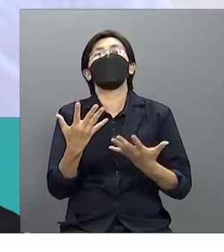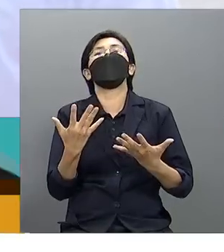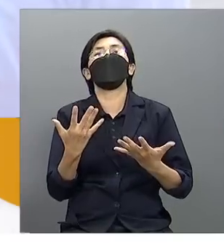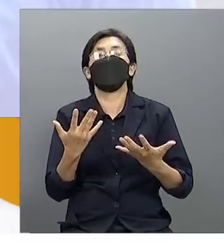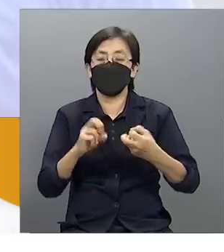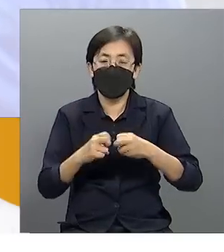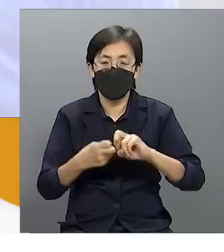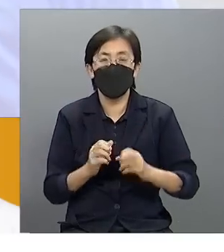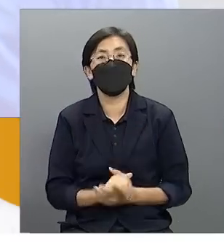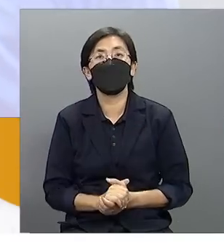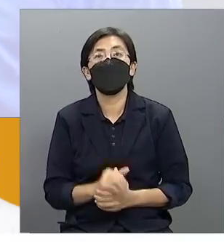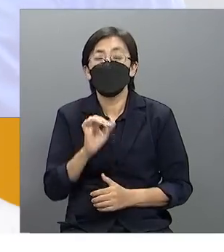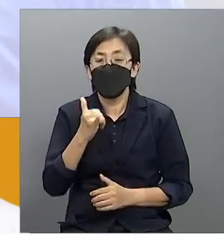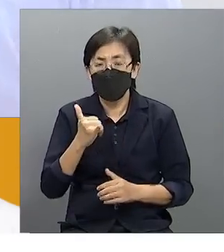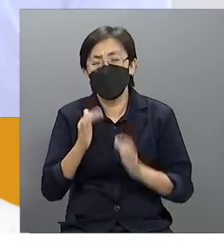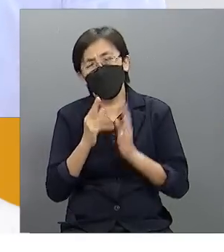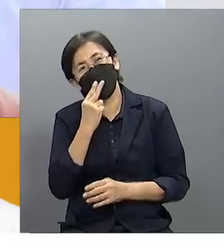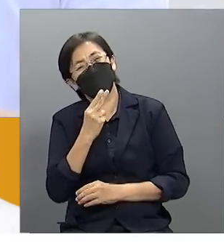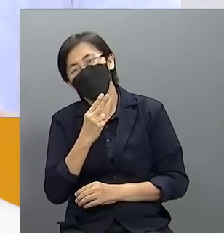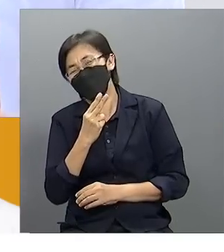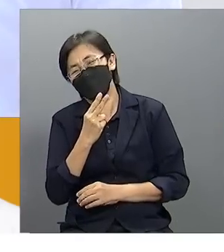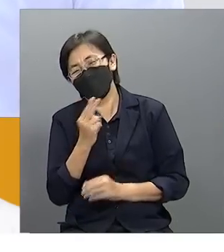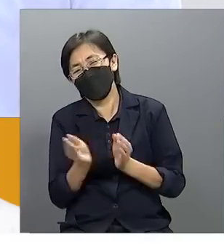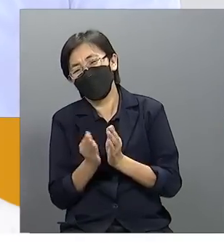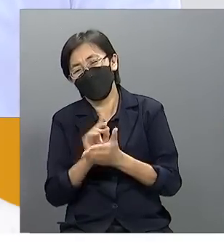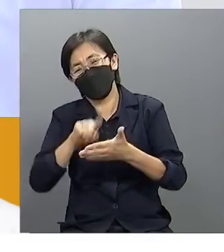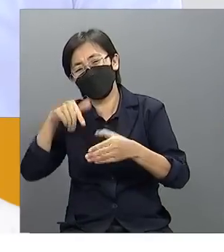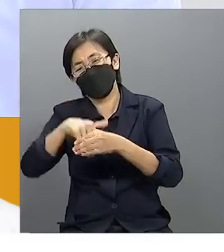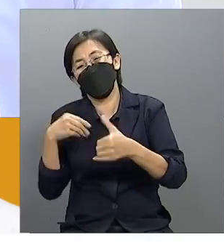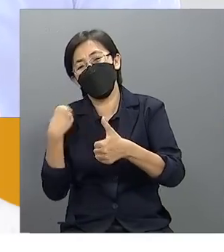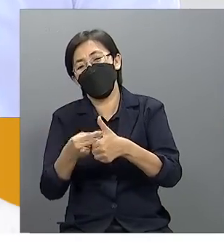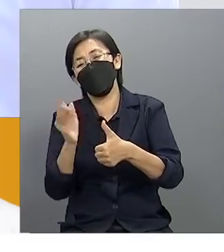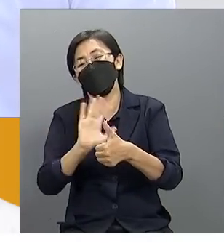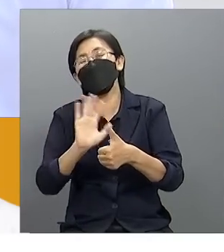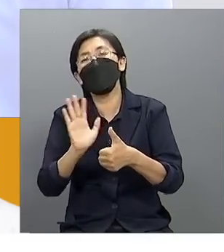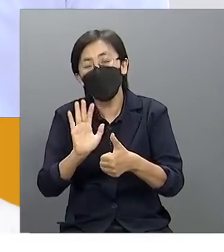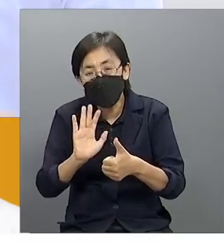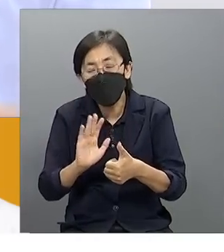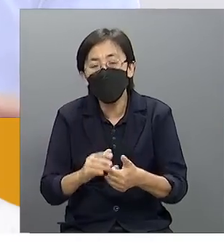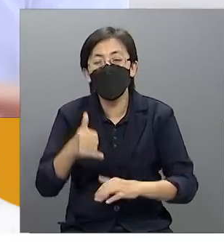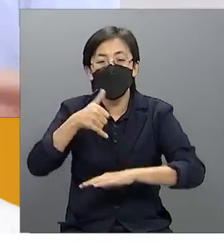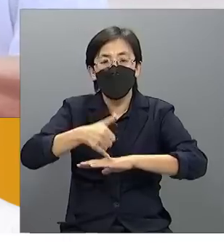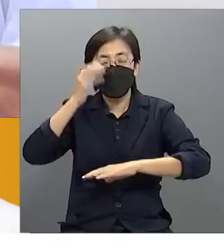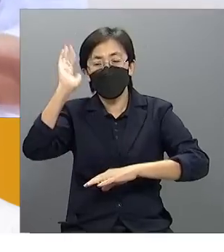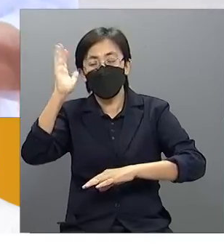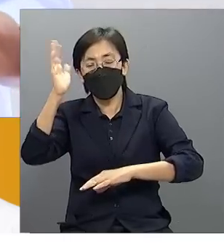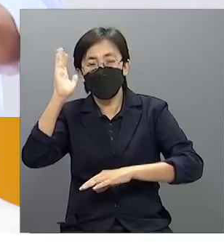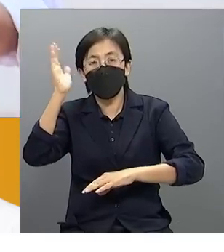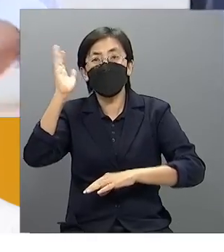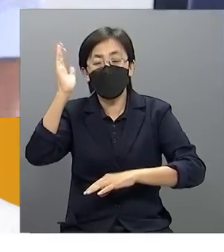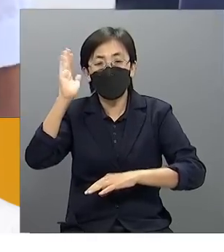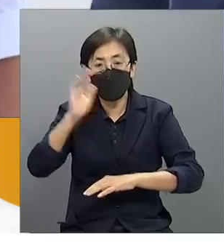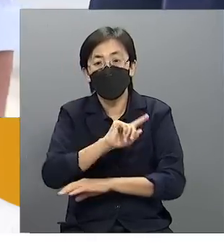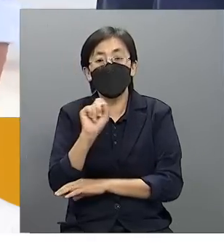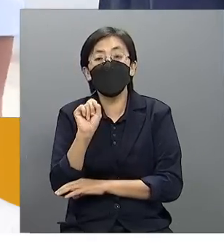จจะเป็นสวิงโหวตในเชิงบวกก็ได้ถ้าวัดกันที่บรรยากาศการปราศัยของคุณอัศวินเมื่อวันศุกร์ที่ผ่านมา